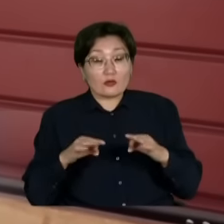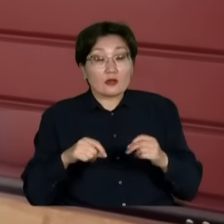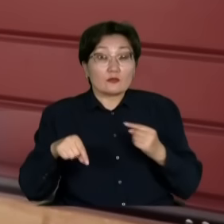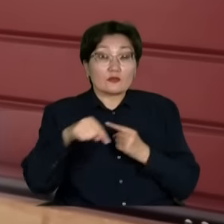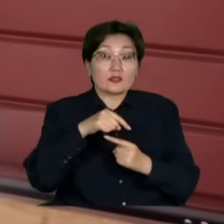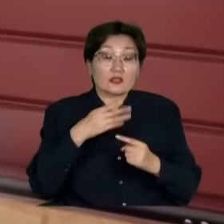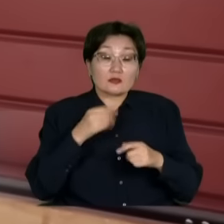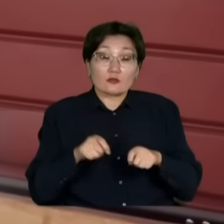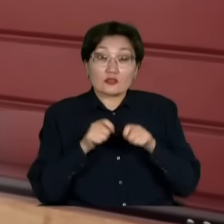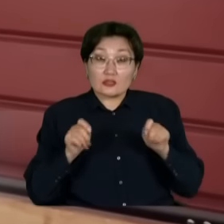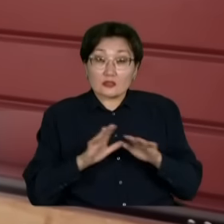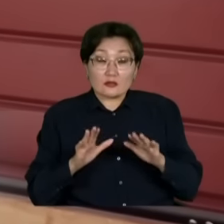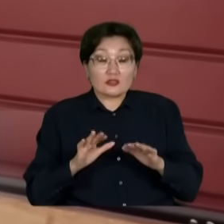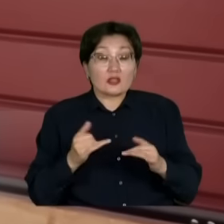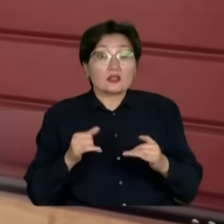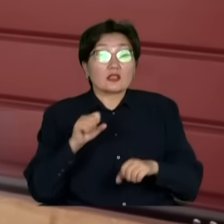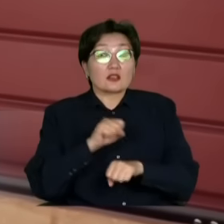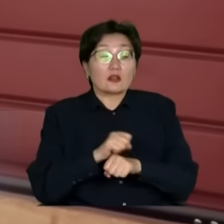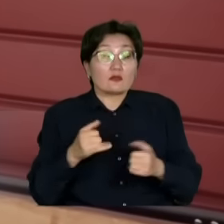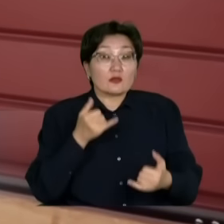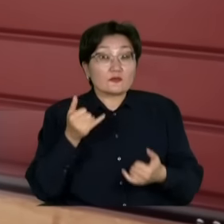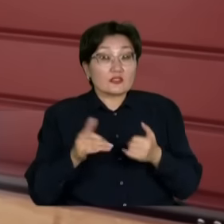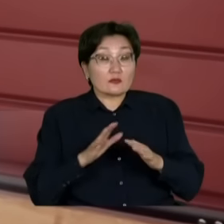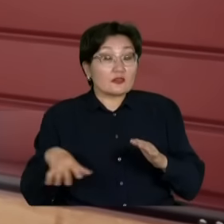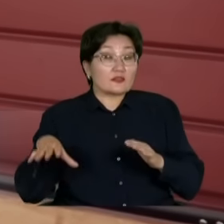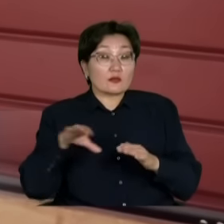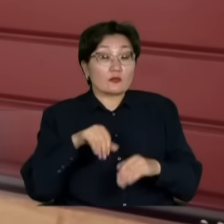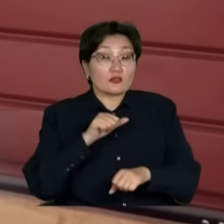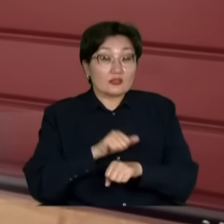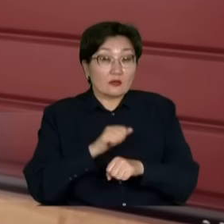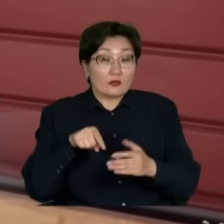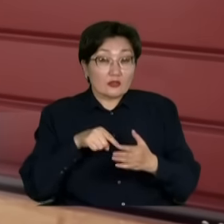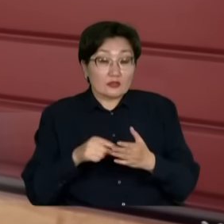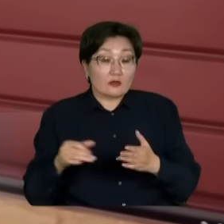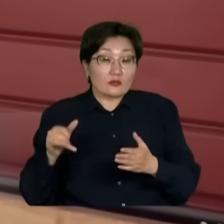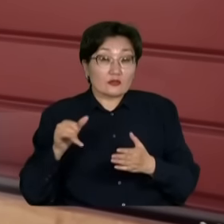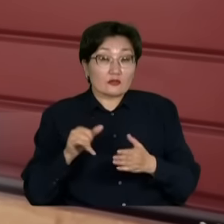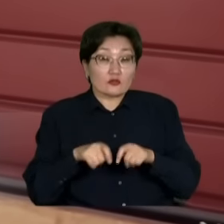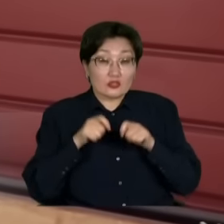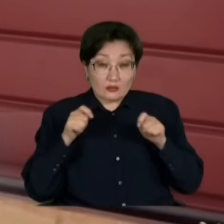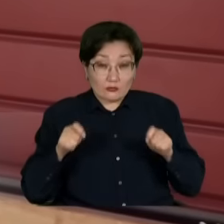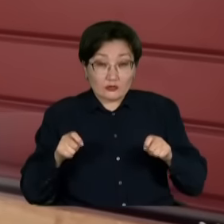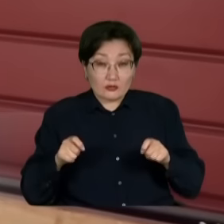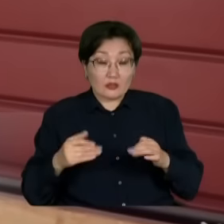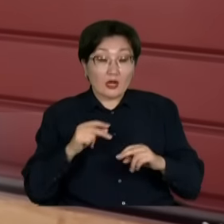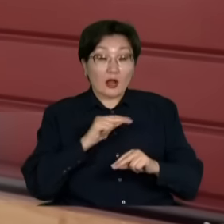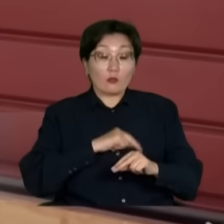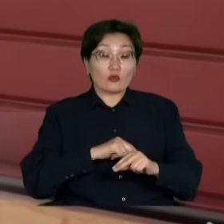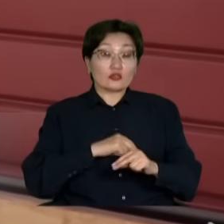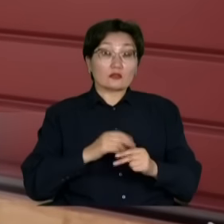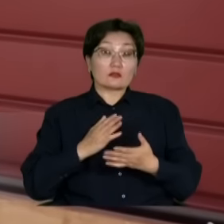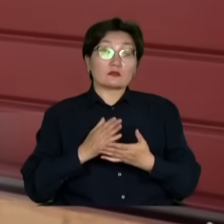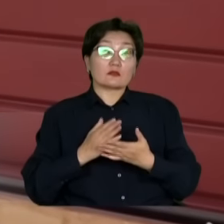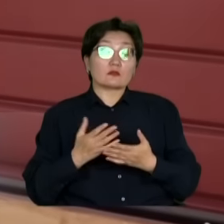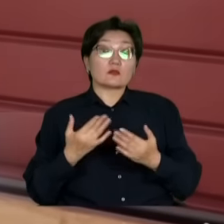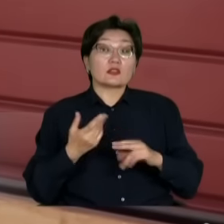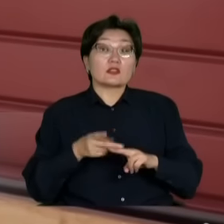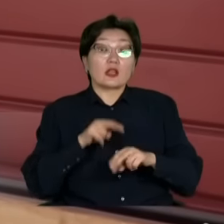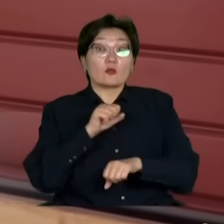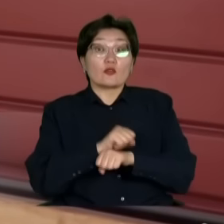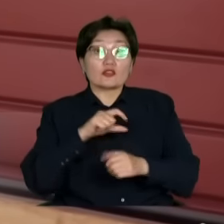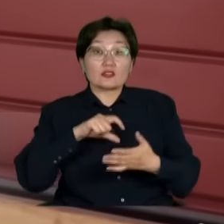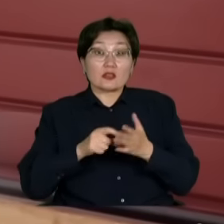данная остановка не обслуживала А все остановки города кус на сегодняшний день открыты там работают данных основах